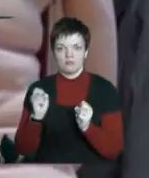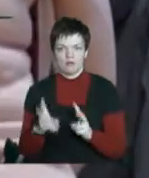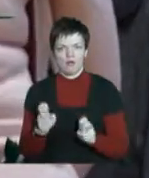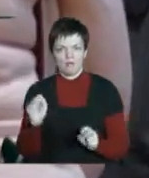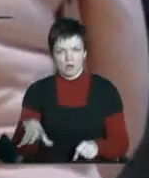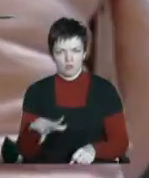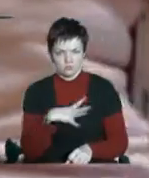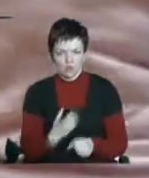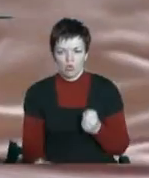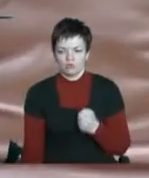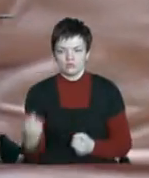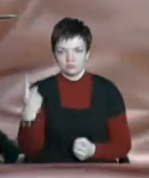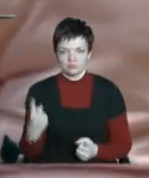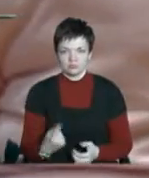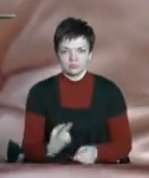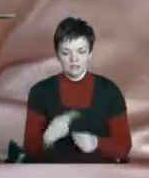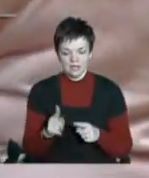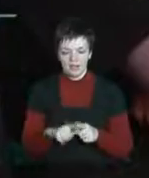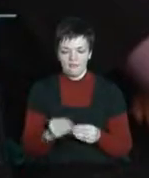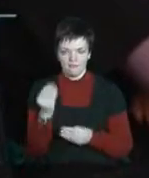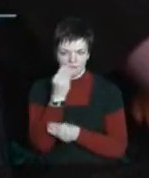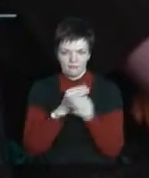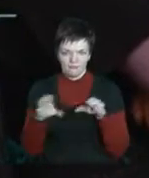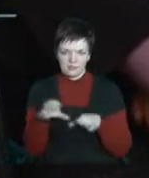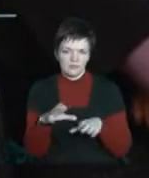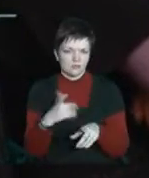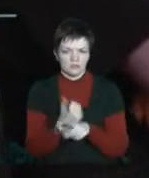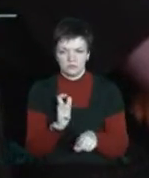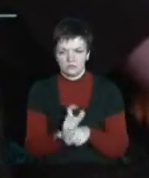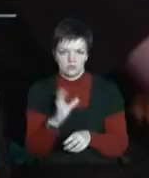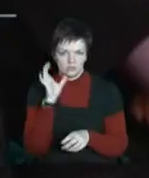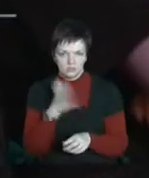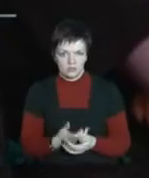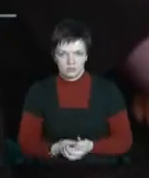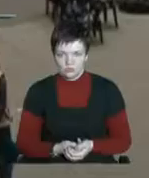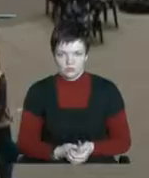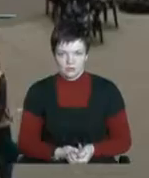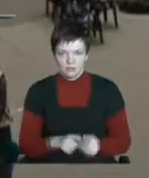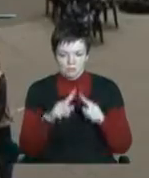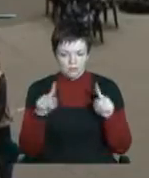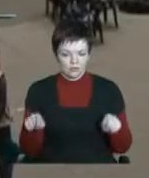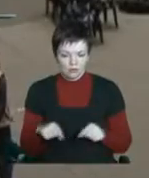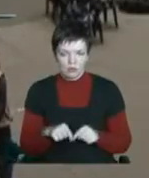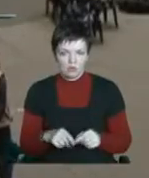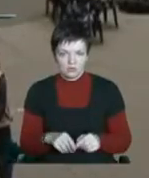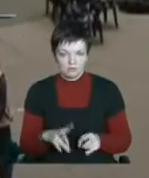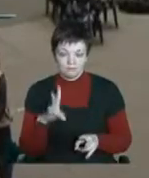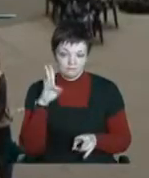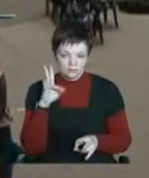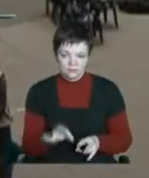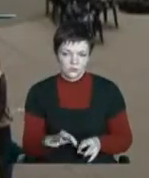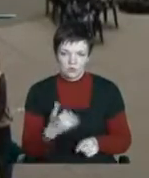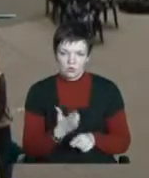коллективное обращение в прокуратуру по факту фальсификации итогового протокола и выборов мэра. Но верх цинизма